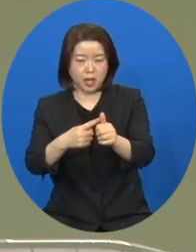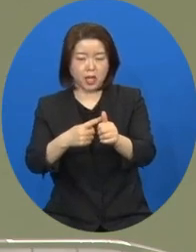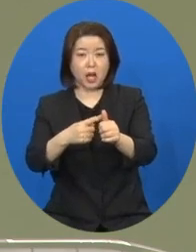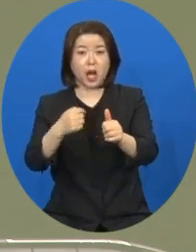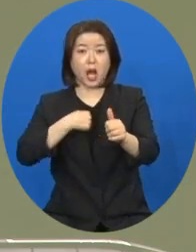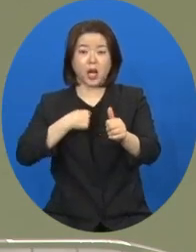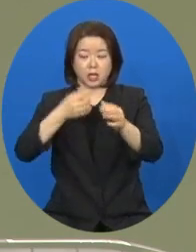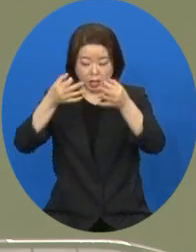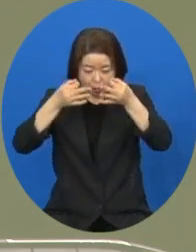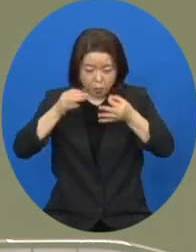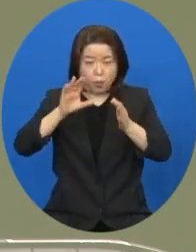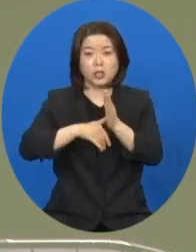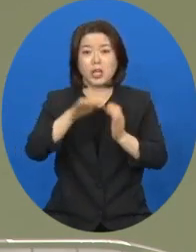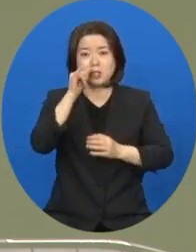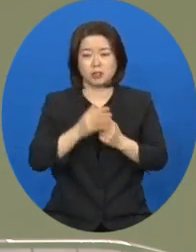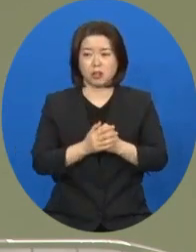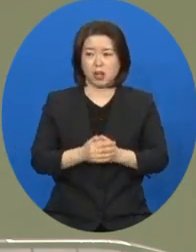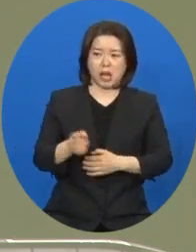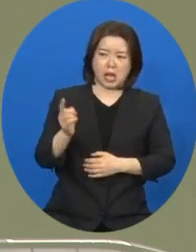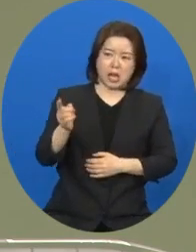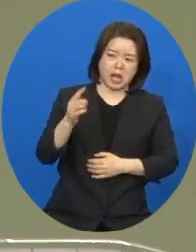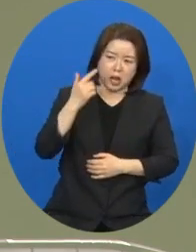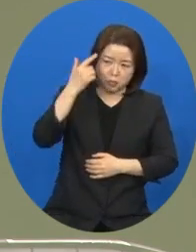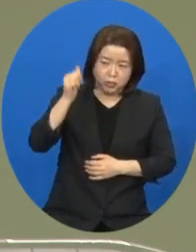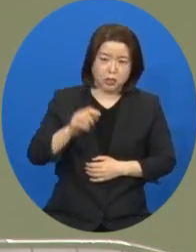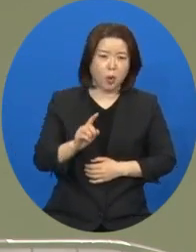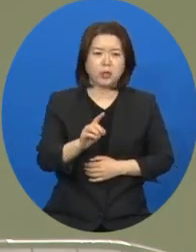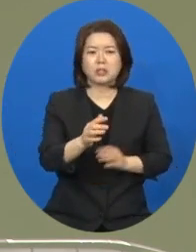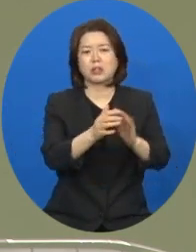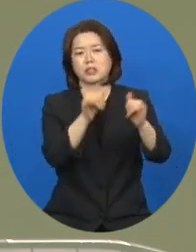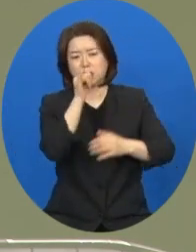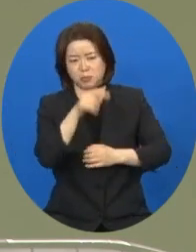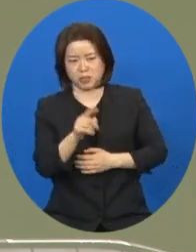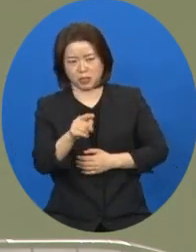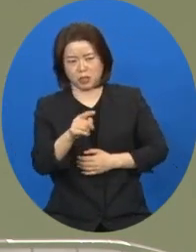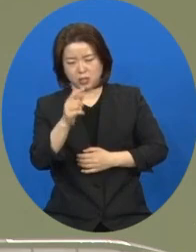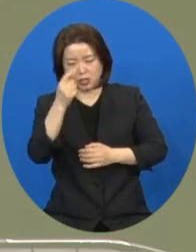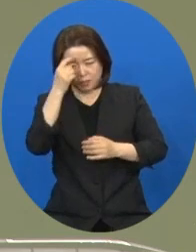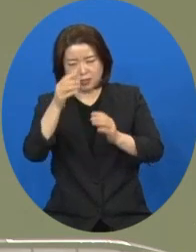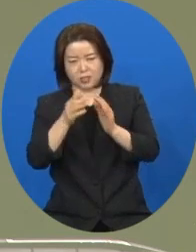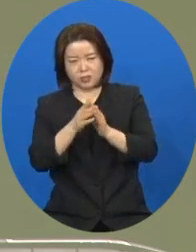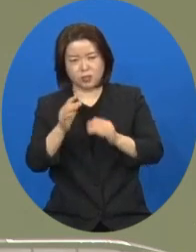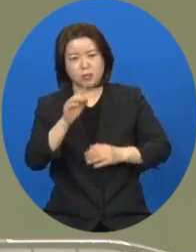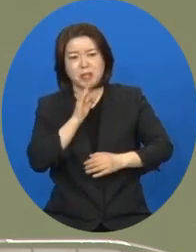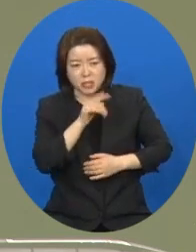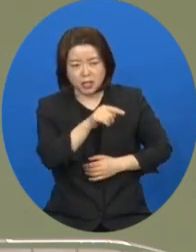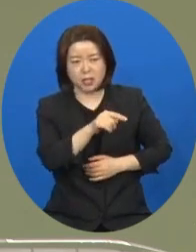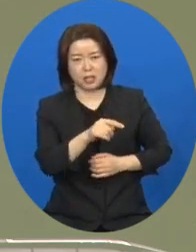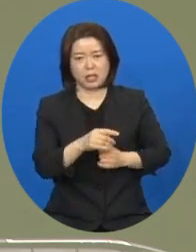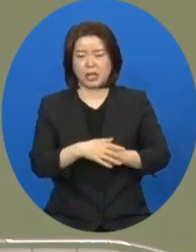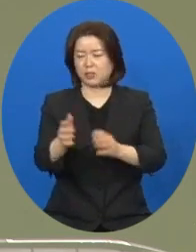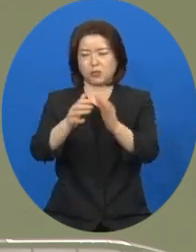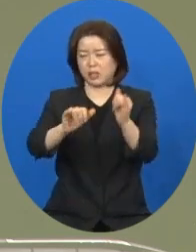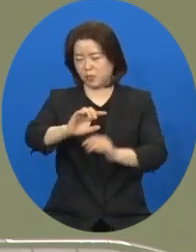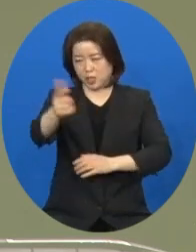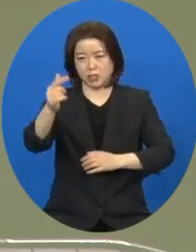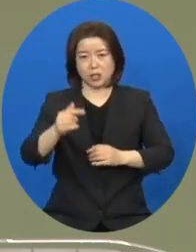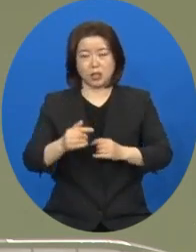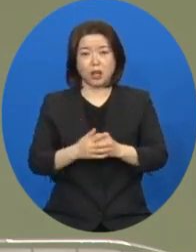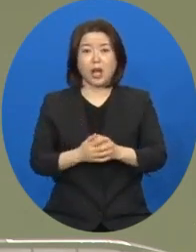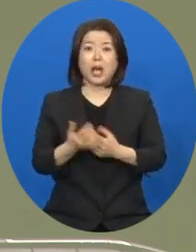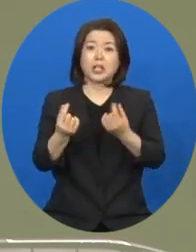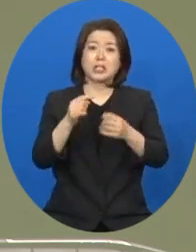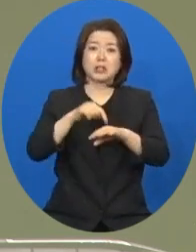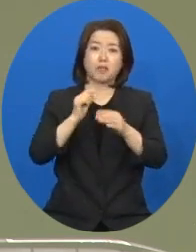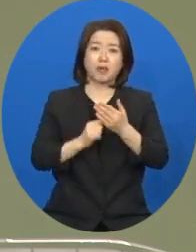저런 사람이 있어? 어떻게 저런 목사가 있어? 어떻게 저런 사람도 기독교인이라고 할 수 있어? 저건 사람도 아니야? 이런